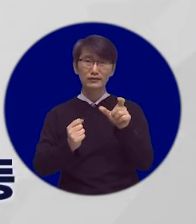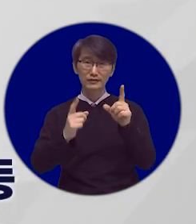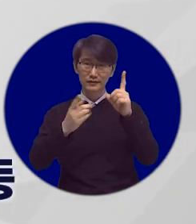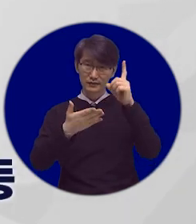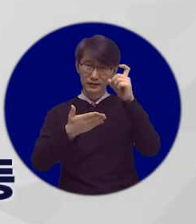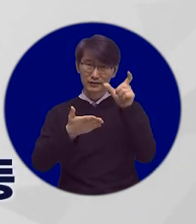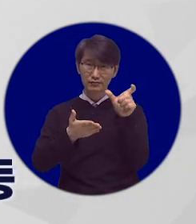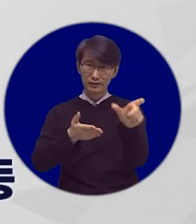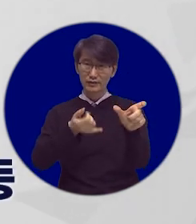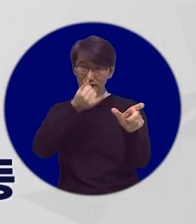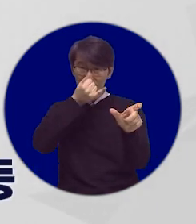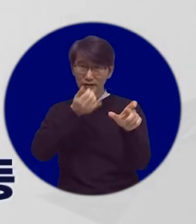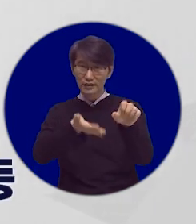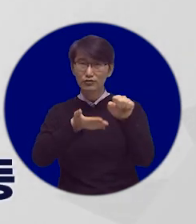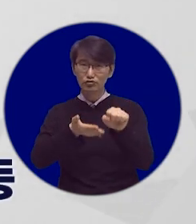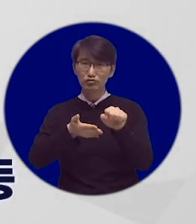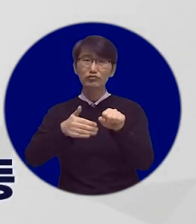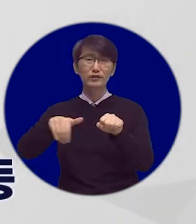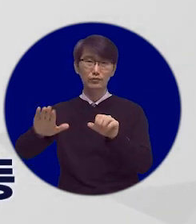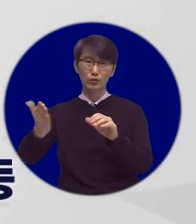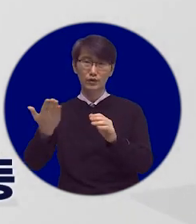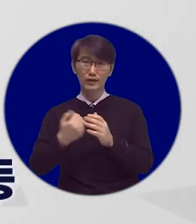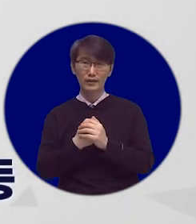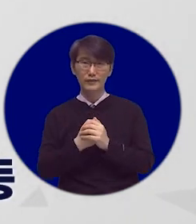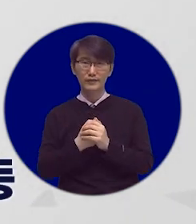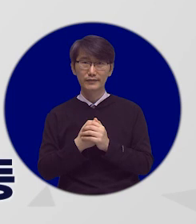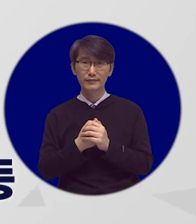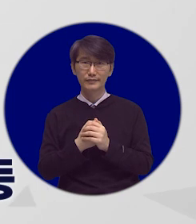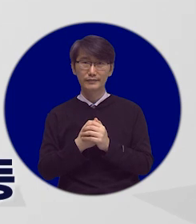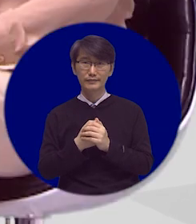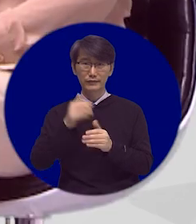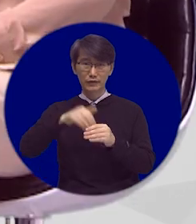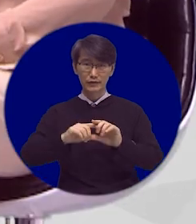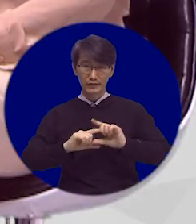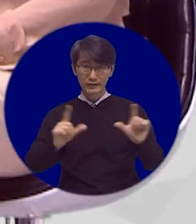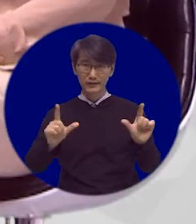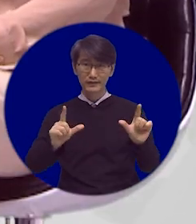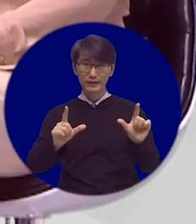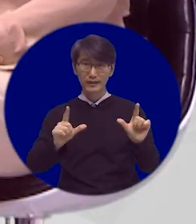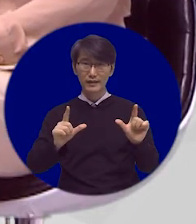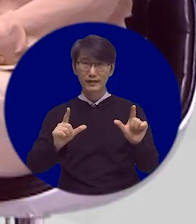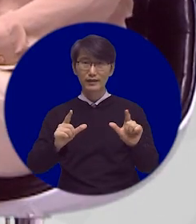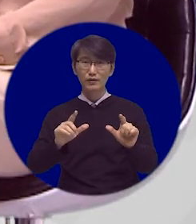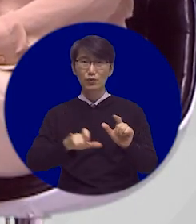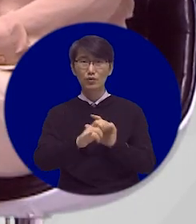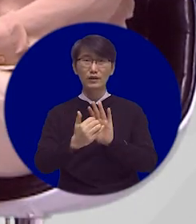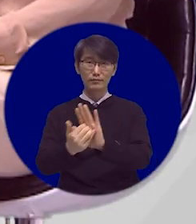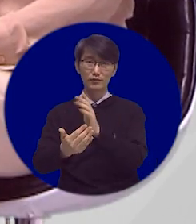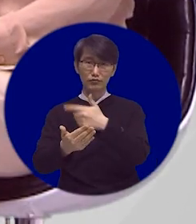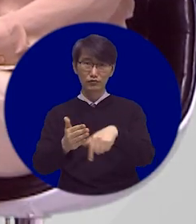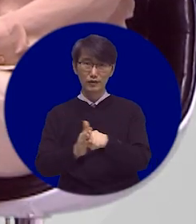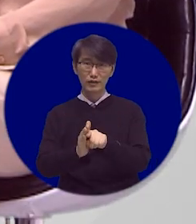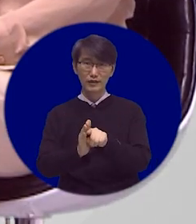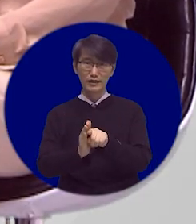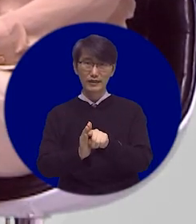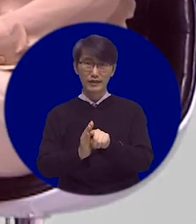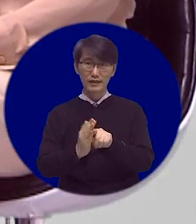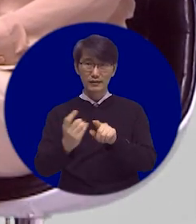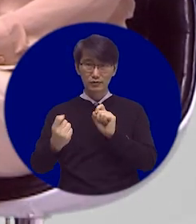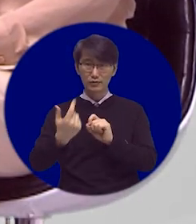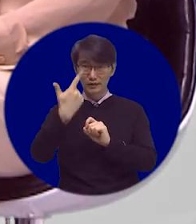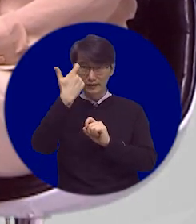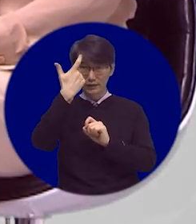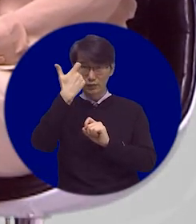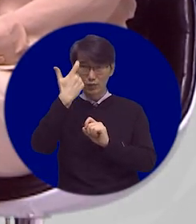있는 학생증 등을 챙겨 투표소로 가면 되는데요. 선거인은 코로나19 예방을 위해 투표소